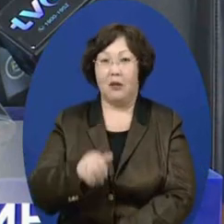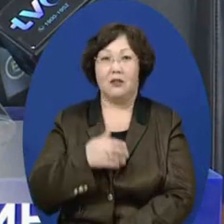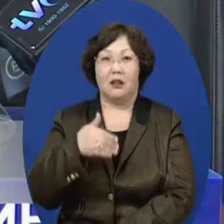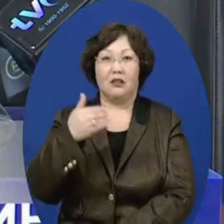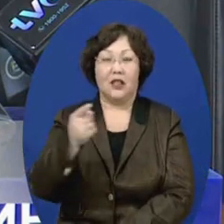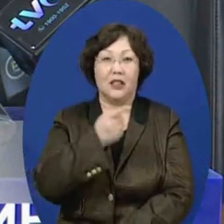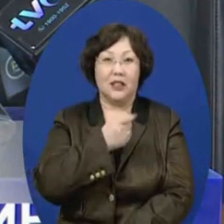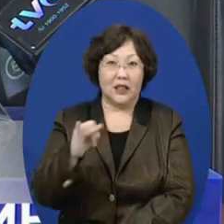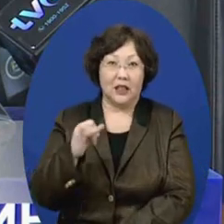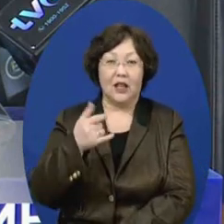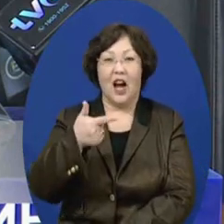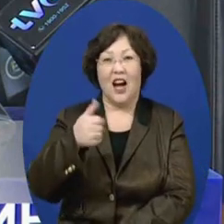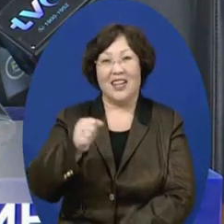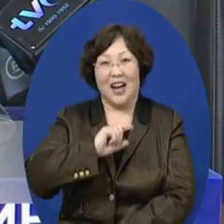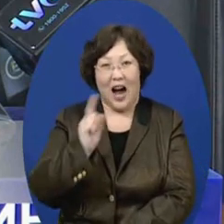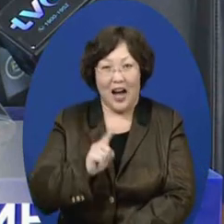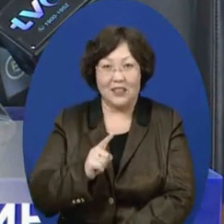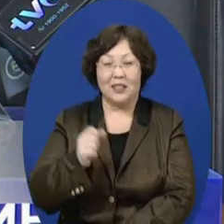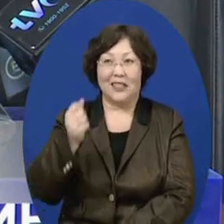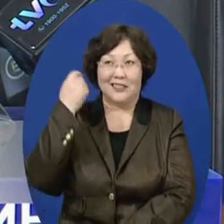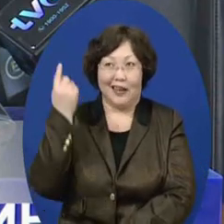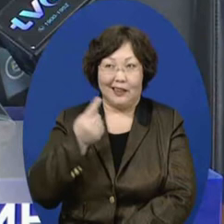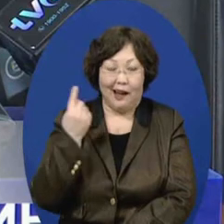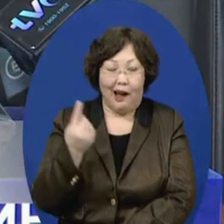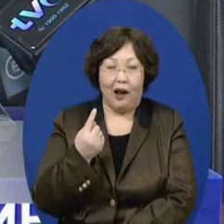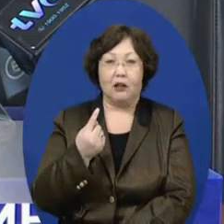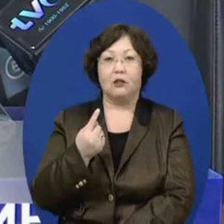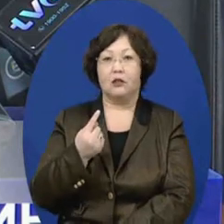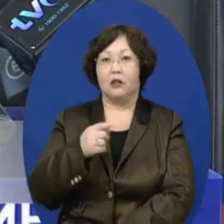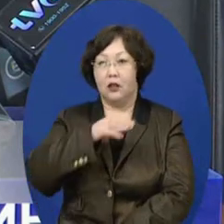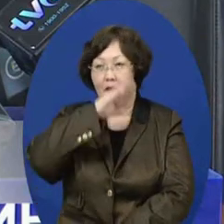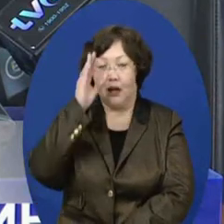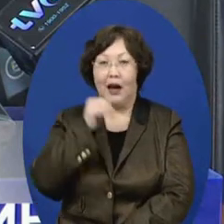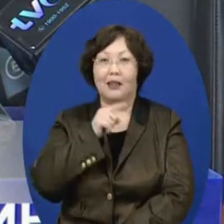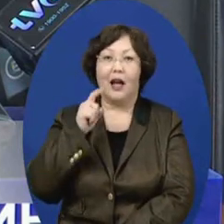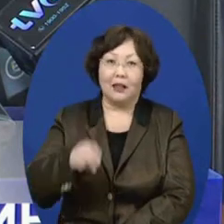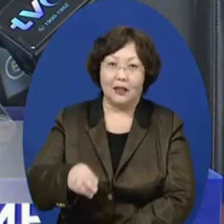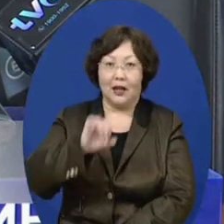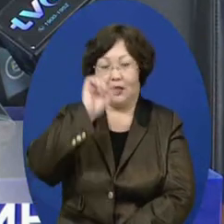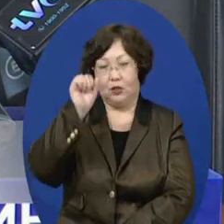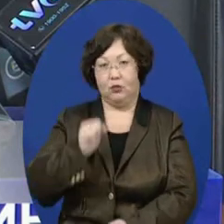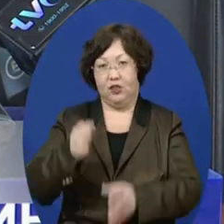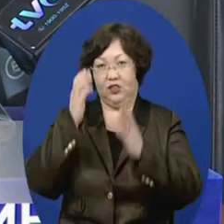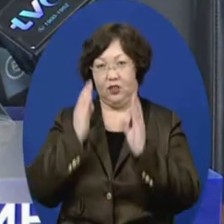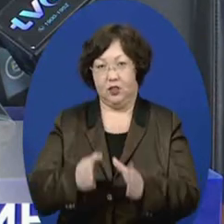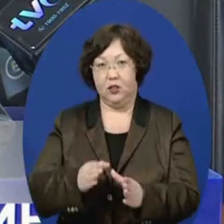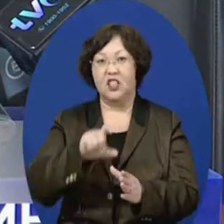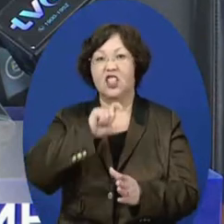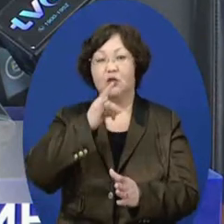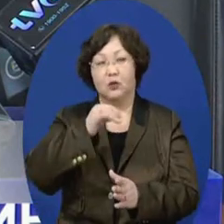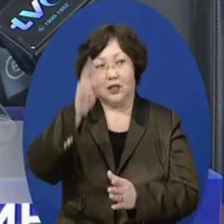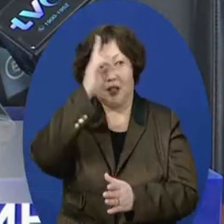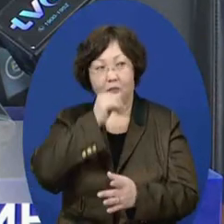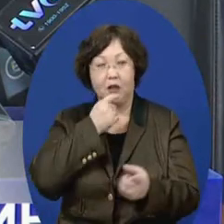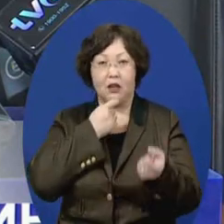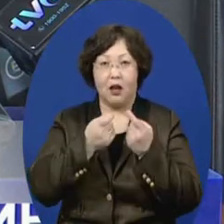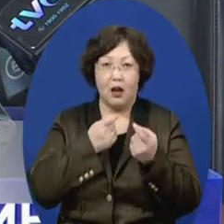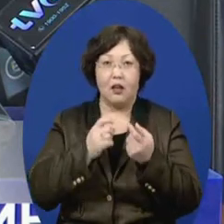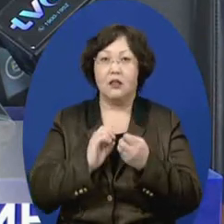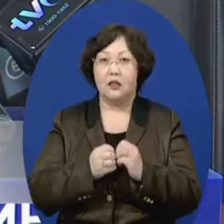хийн, газан, цахилгаан гэд тодорхой хэмжээний тооцоо судалгаатай холбоотой асуудлуудыг эрчим хүчний яамтаа бас яриад